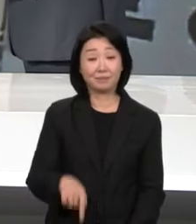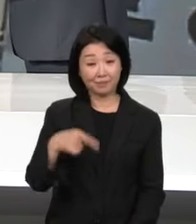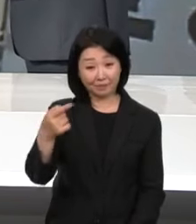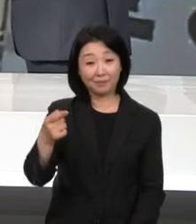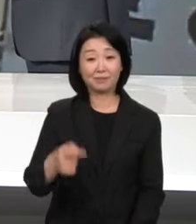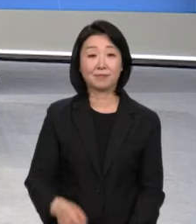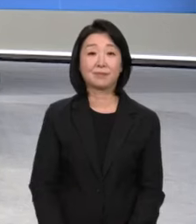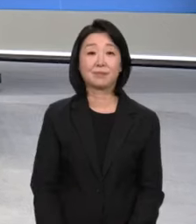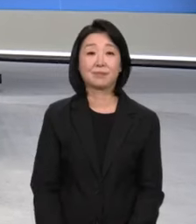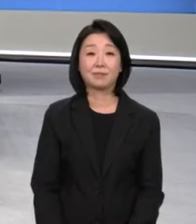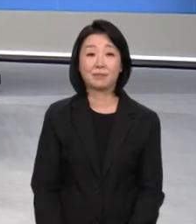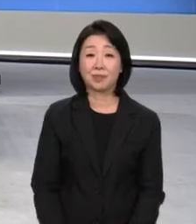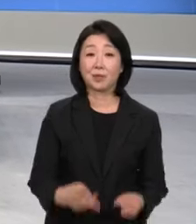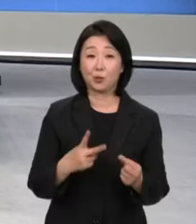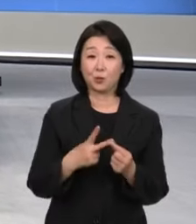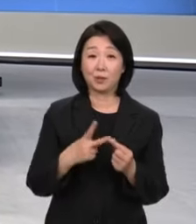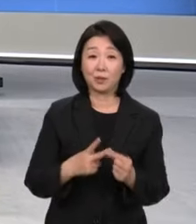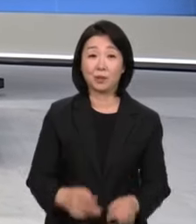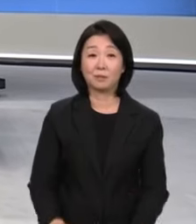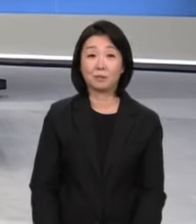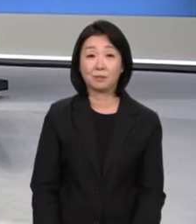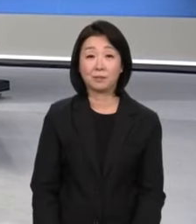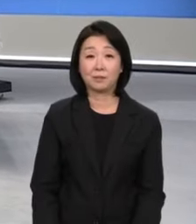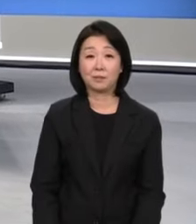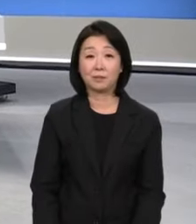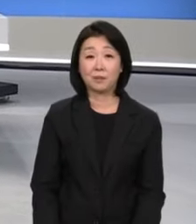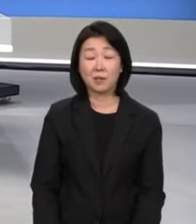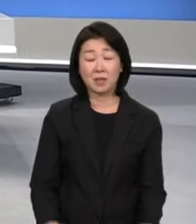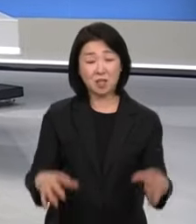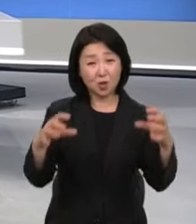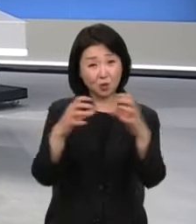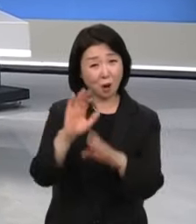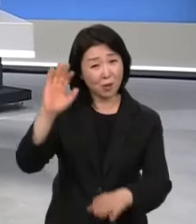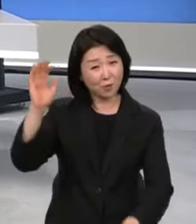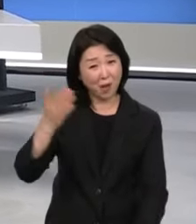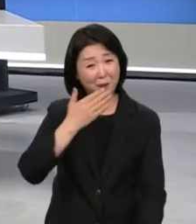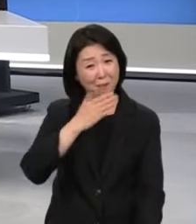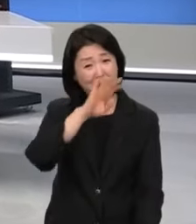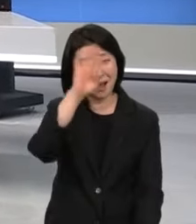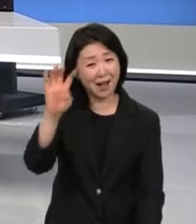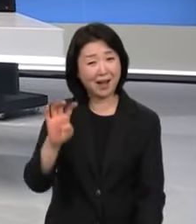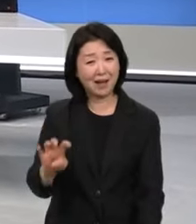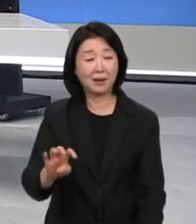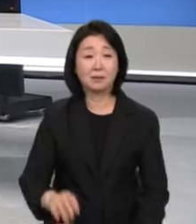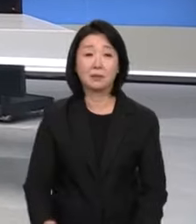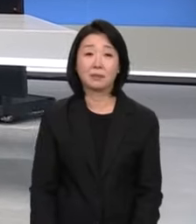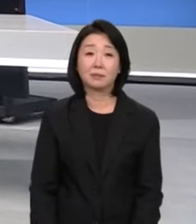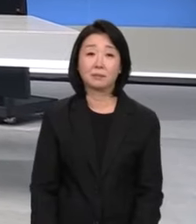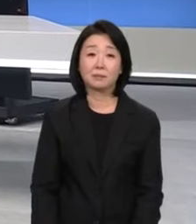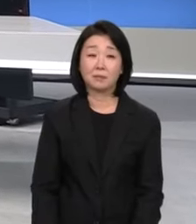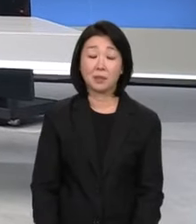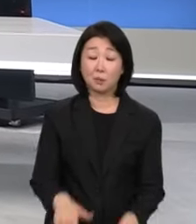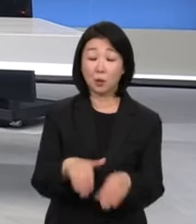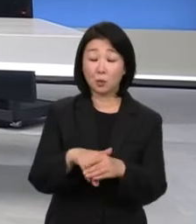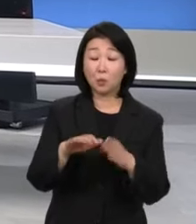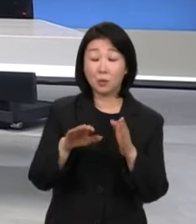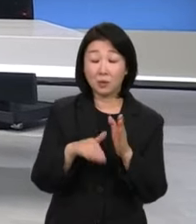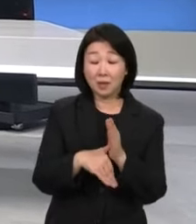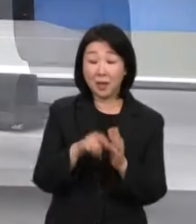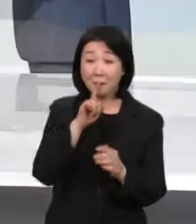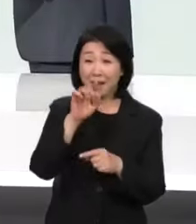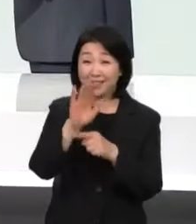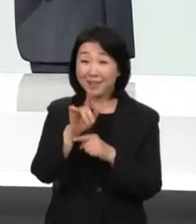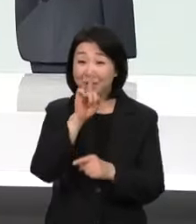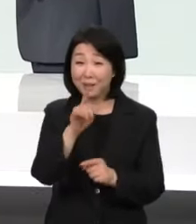볼까요? 자, 두 번째 이슈는 이 조합이 된다고라고 잡아봤습니다. 네. 자, 이번 총선 지금 사투리를 좀 전에